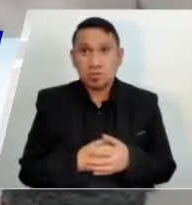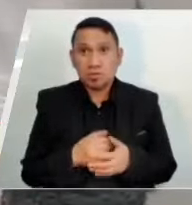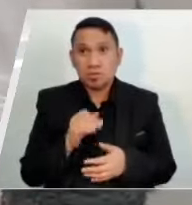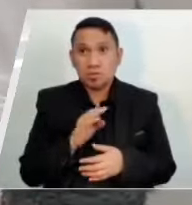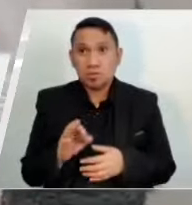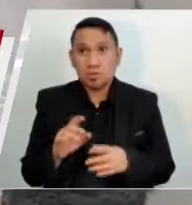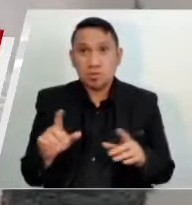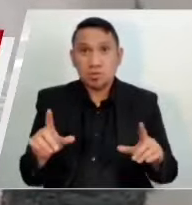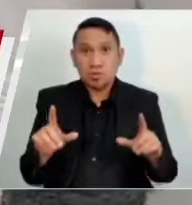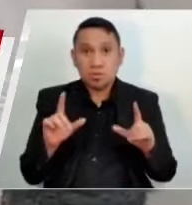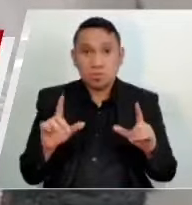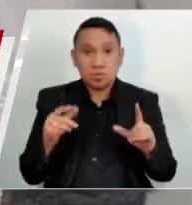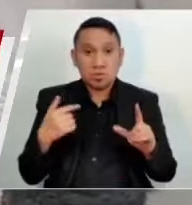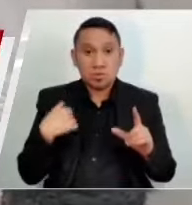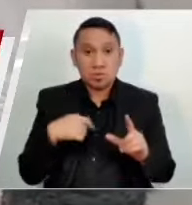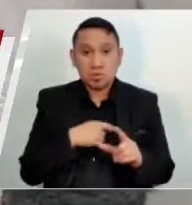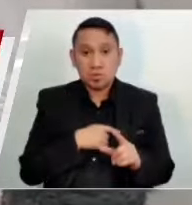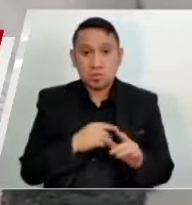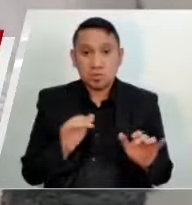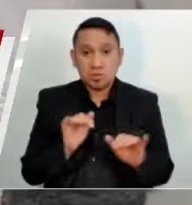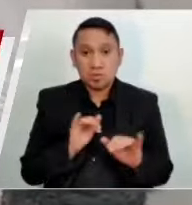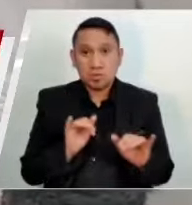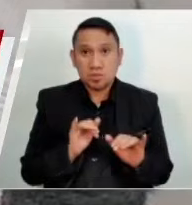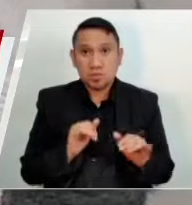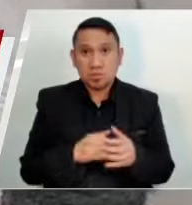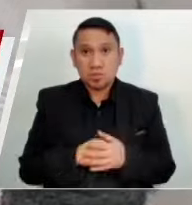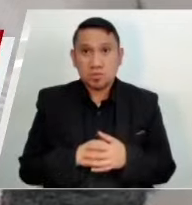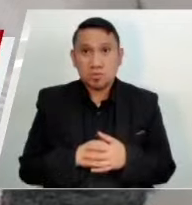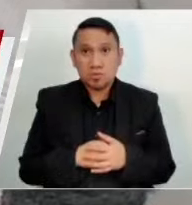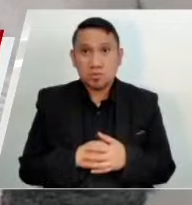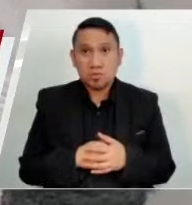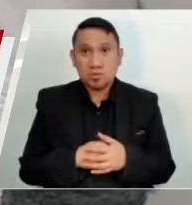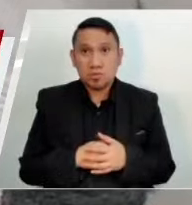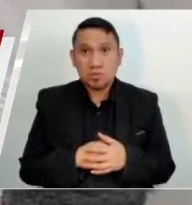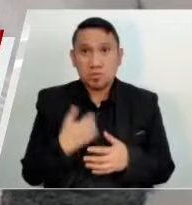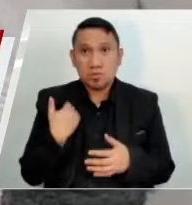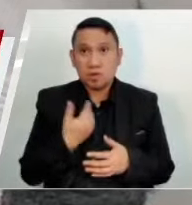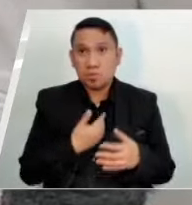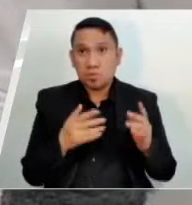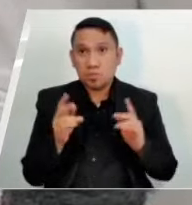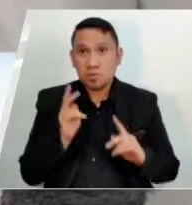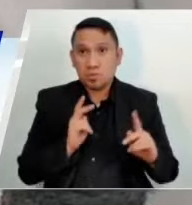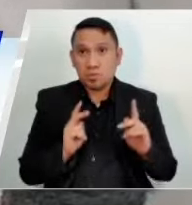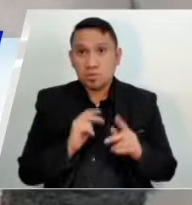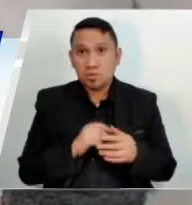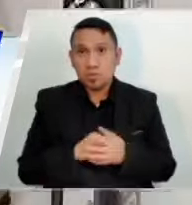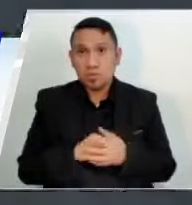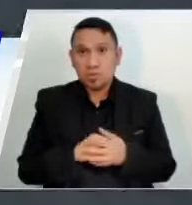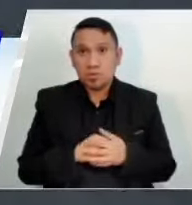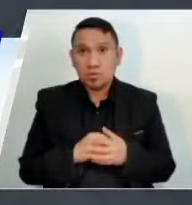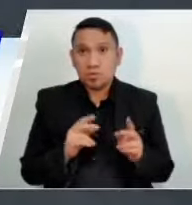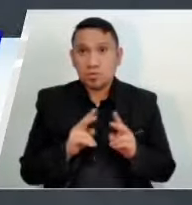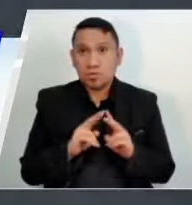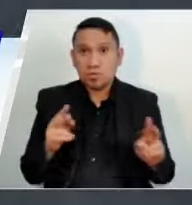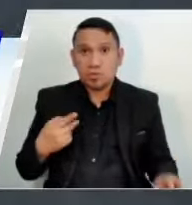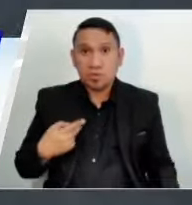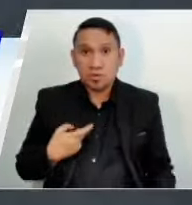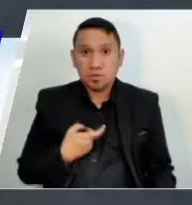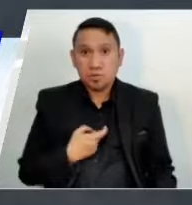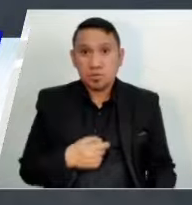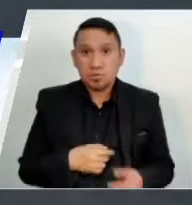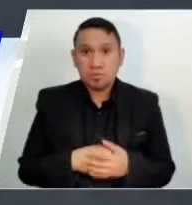mo ang mga tao namin sa baba, yung mga constituents namin. Kaya alam niyo po, napakasakit po nun. Wala rin daw